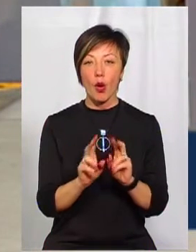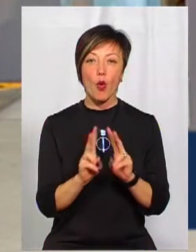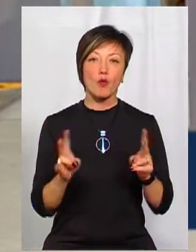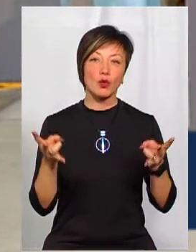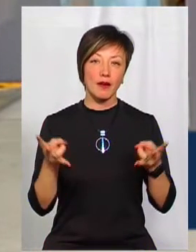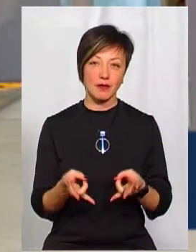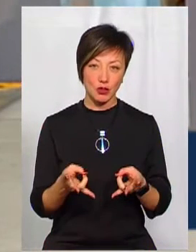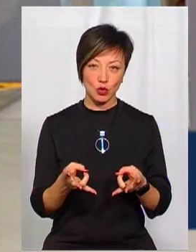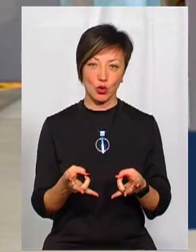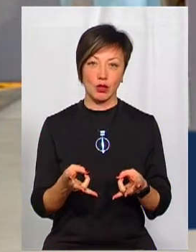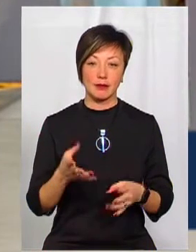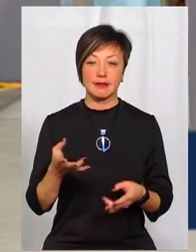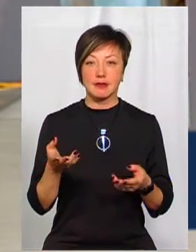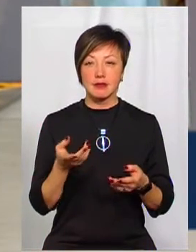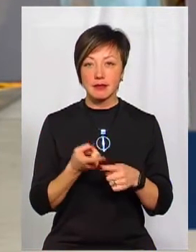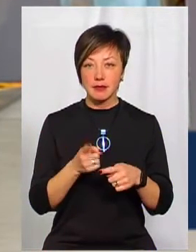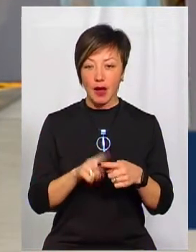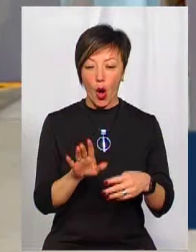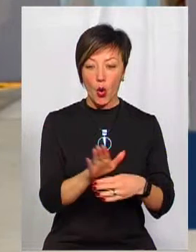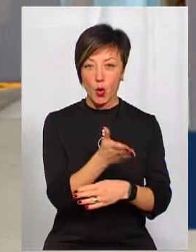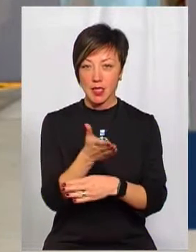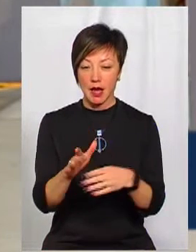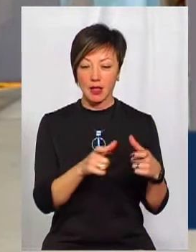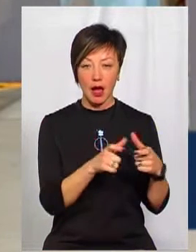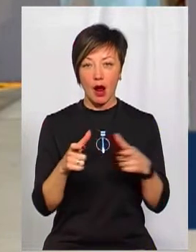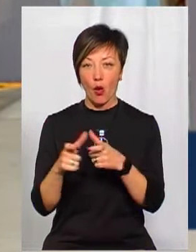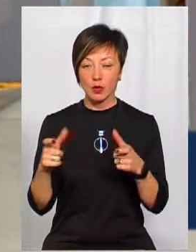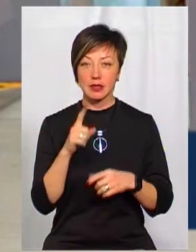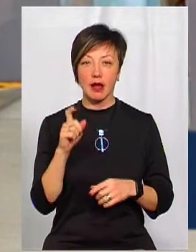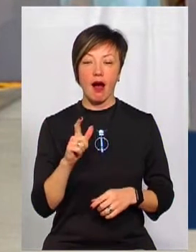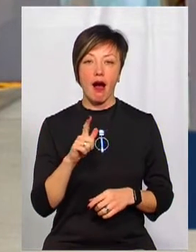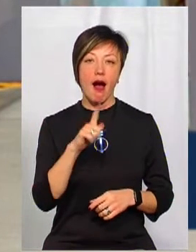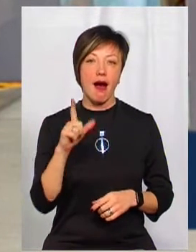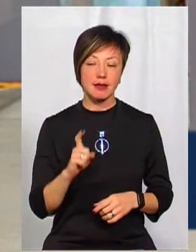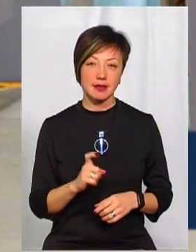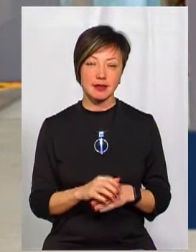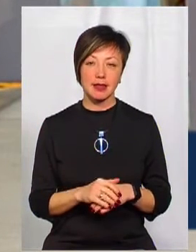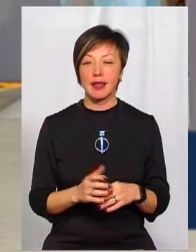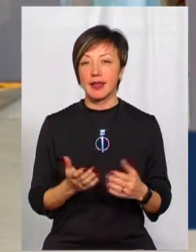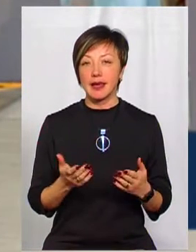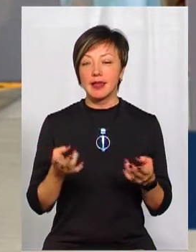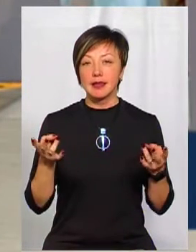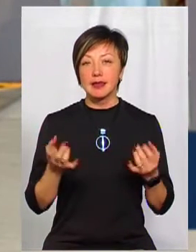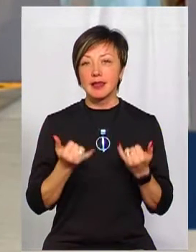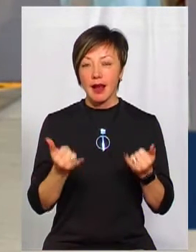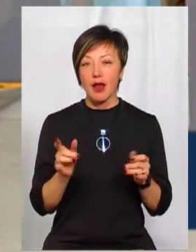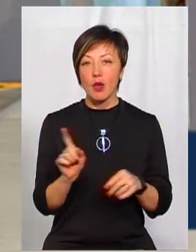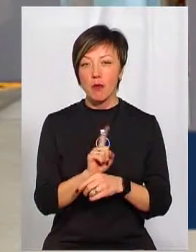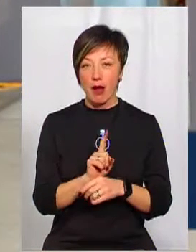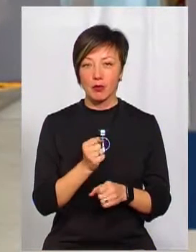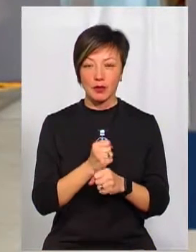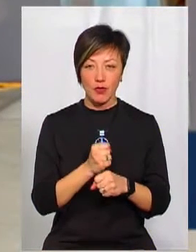навіщо знадобилося розділяти рахунки за газ? Річ в тому, що для нормального функціонування ринку природного